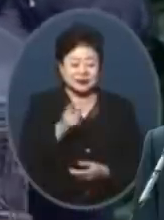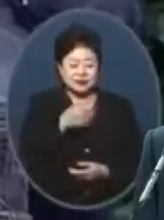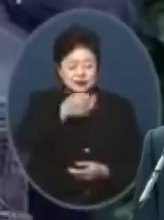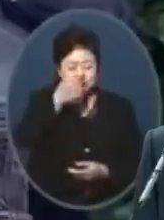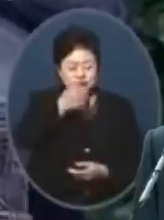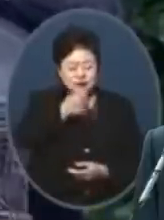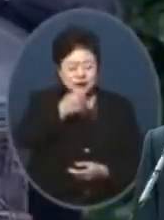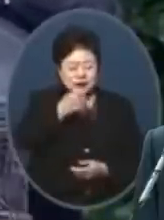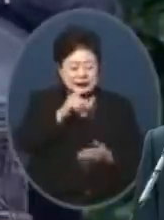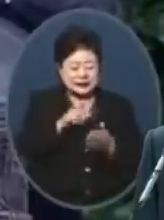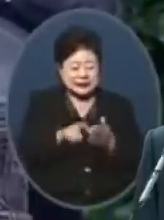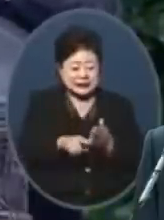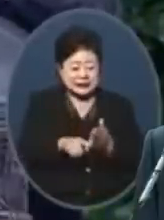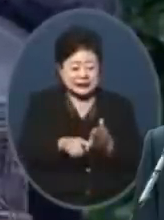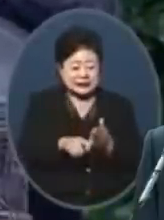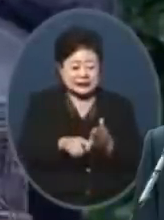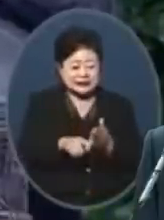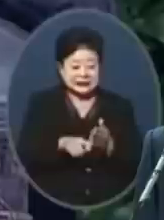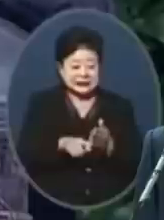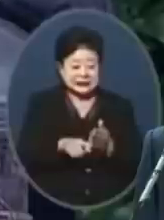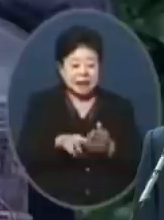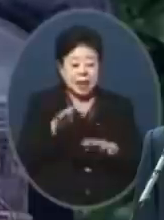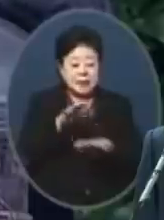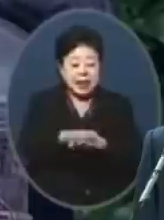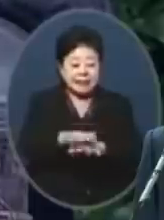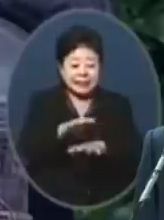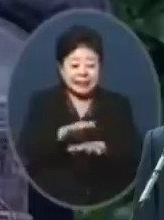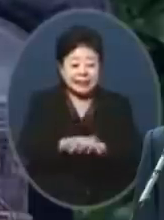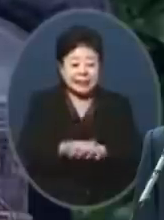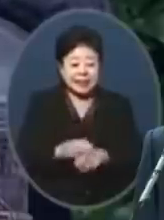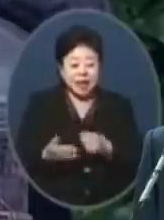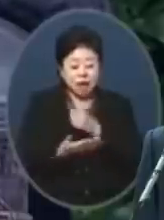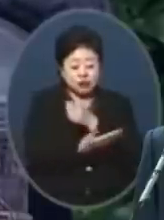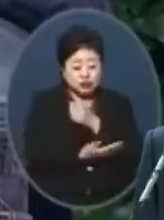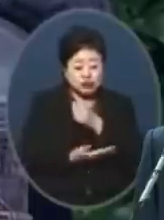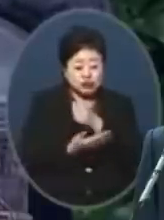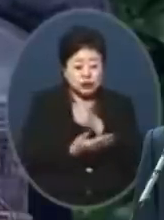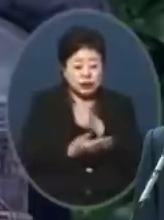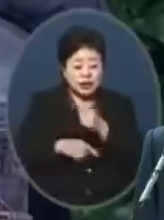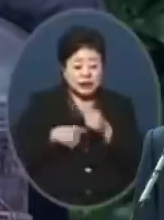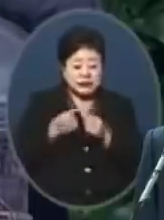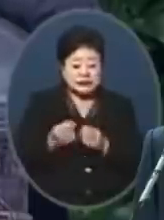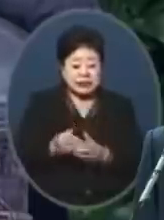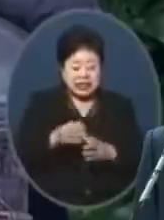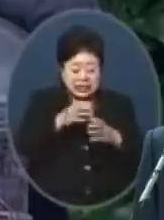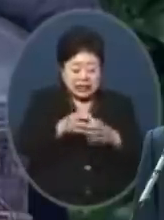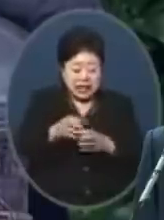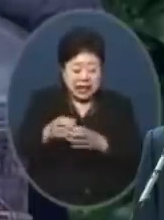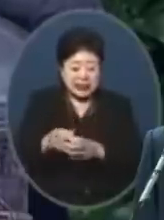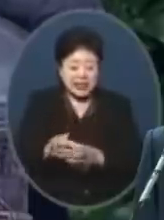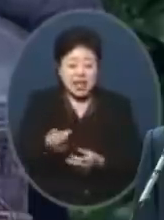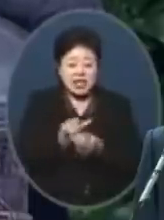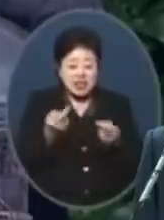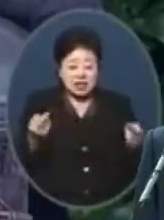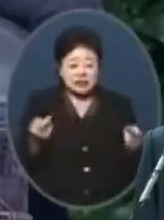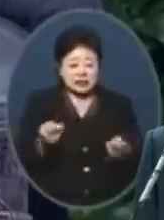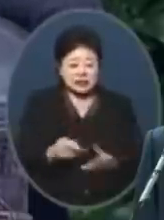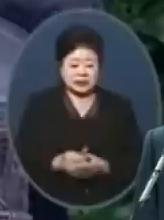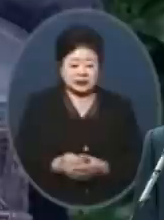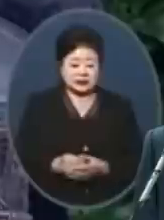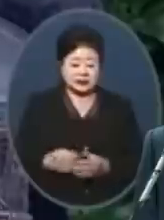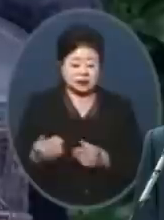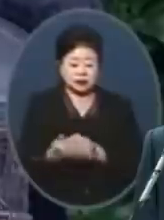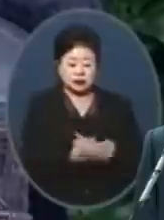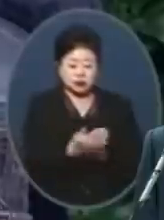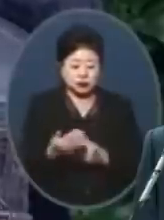꿈을 꿀 때 밭에 가서 추수를 하는데 자기 단은 서고 형제들의 단이 자기를